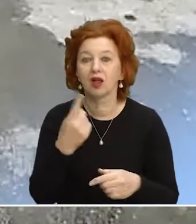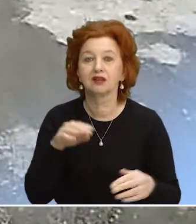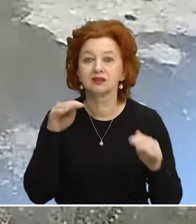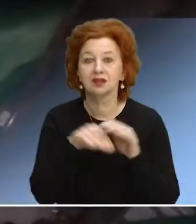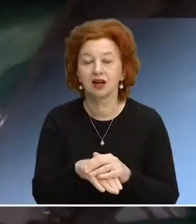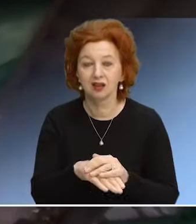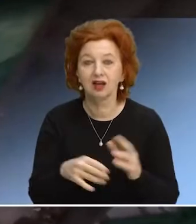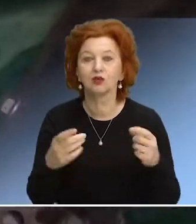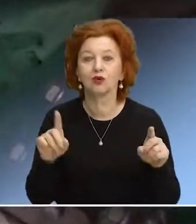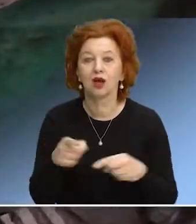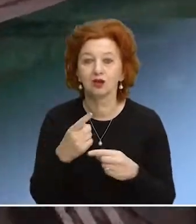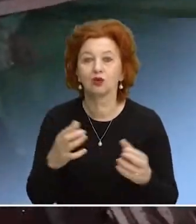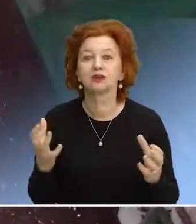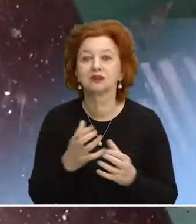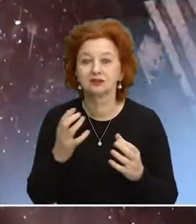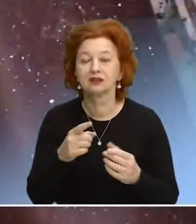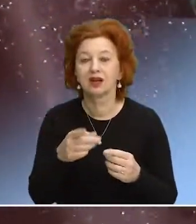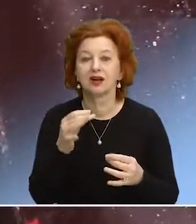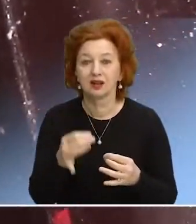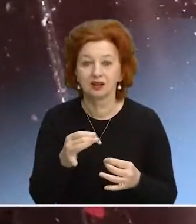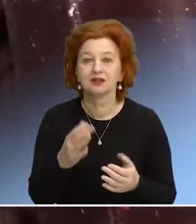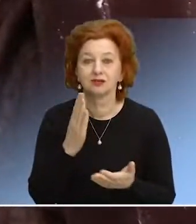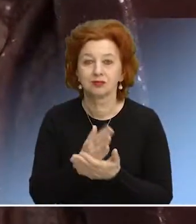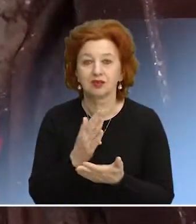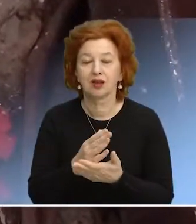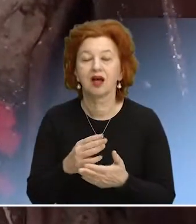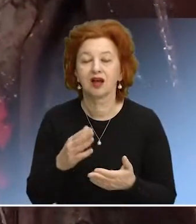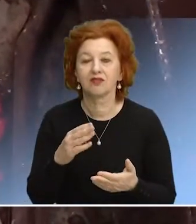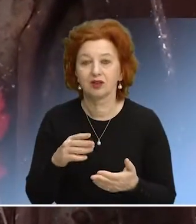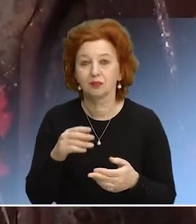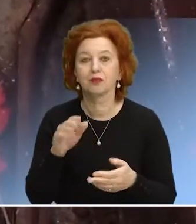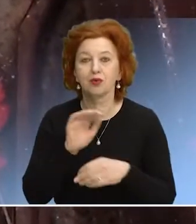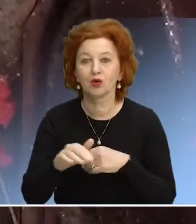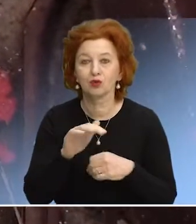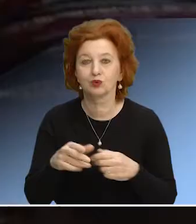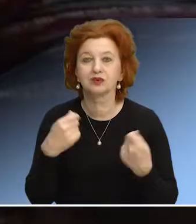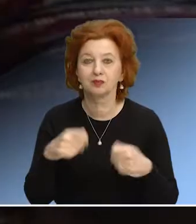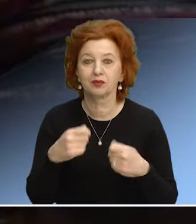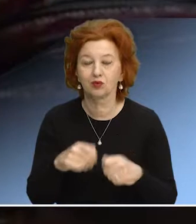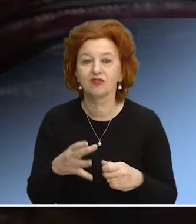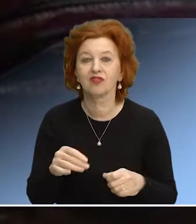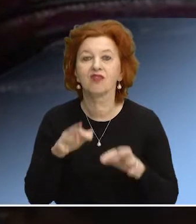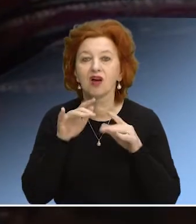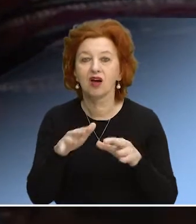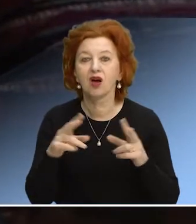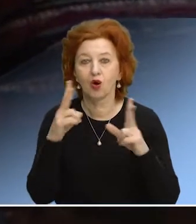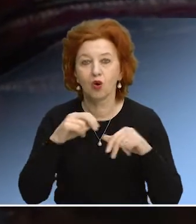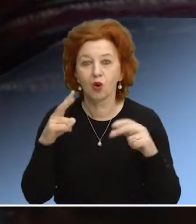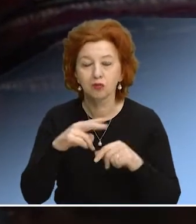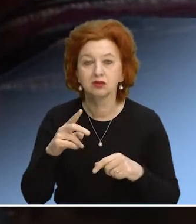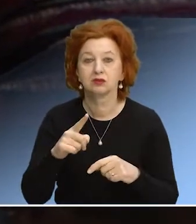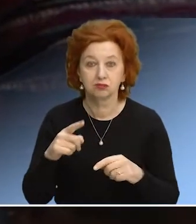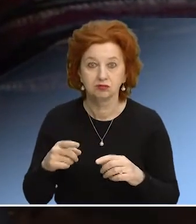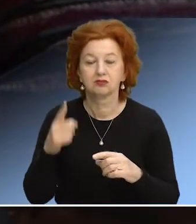откуда изъяли 10 купюр, которые, согласно справке эксперта, не являются продукцией фабрики «Госзнак». В ходе обыска по месту